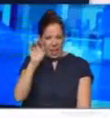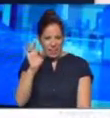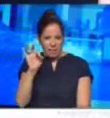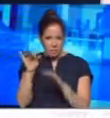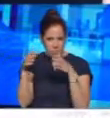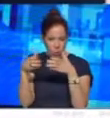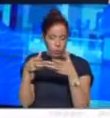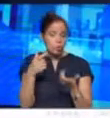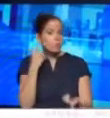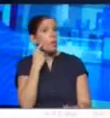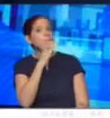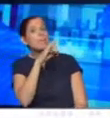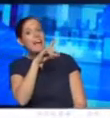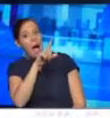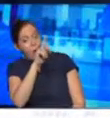את זה מכחלון, זה בכלל תהיה הפתעה.